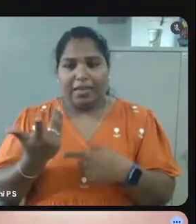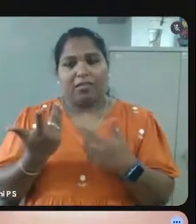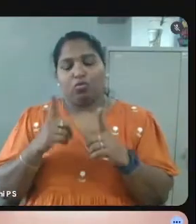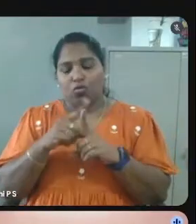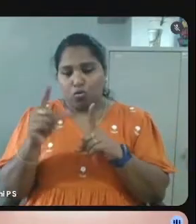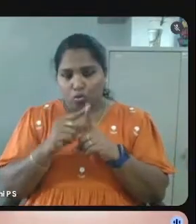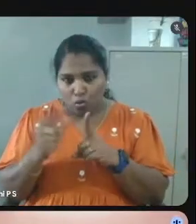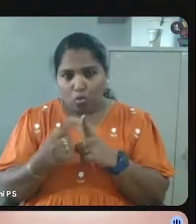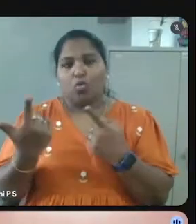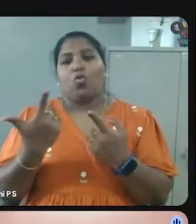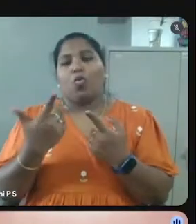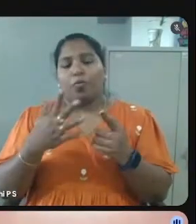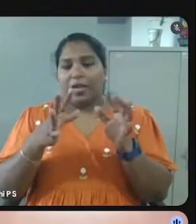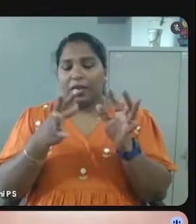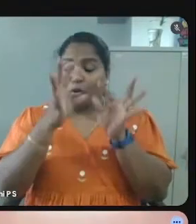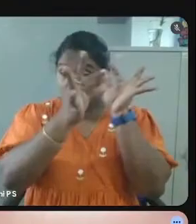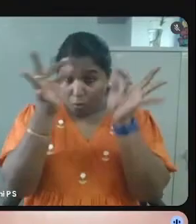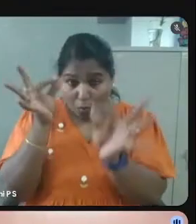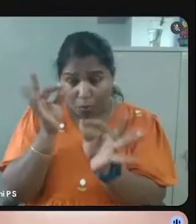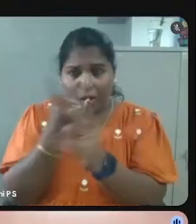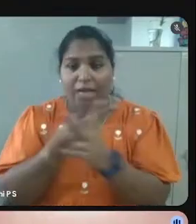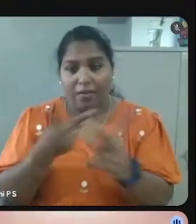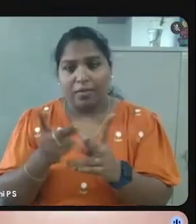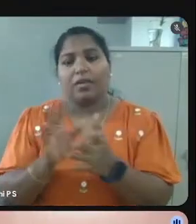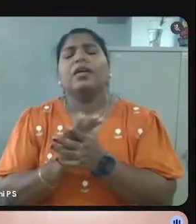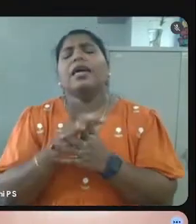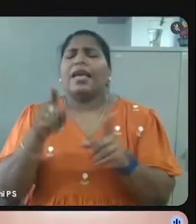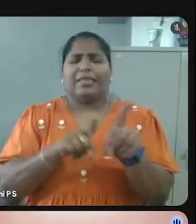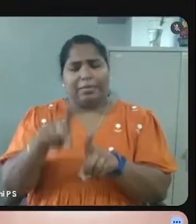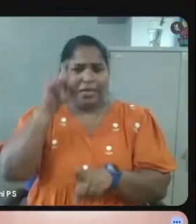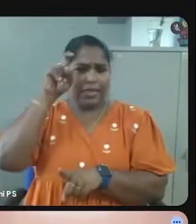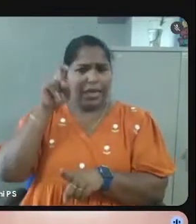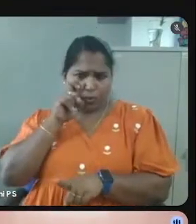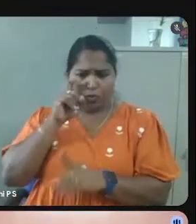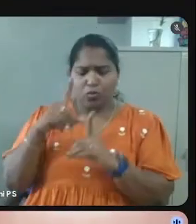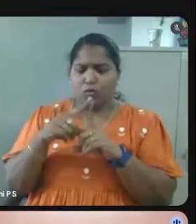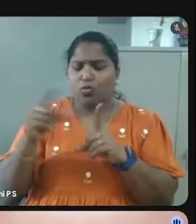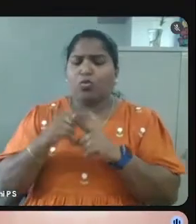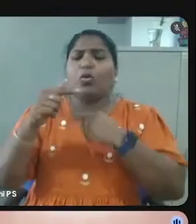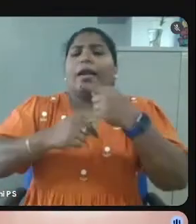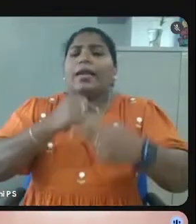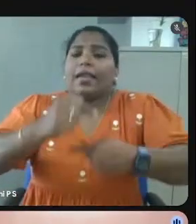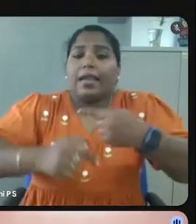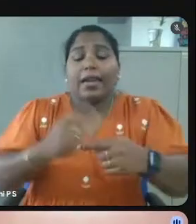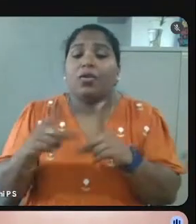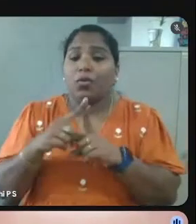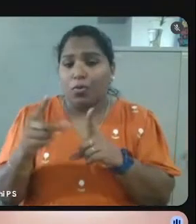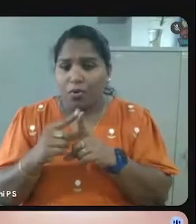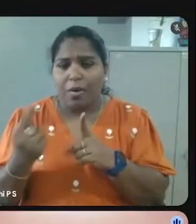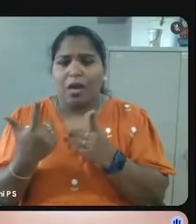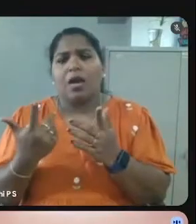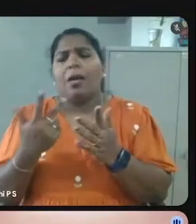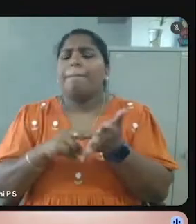റൂൾസ്. അപ്പോൾ സെക്ഷുവൽ ആക്ടിവിറ്റിയിലെ ഒരു റൊട്ടീൻ ആയിട്ടുള്ള കാര്യം, അത് ഒരു സിംഗിൾ കാര്യമല്ല,